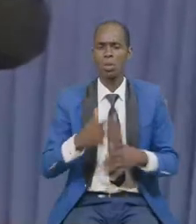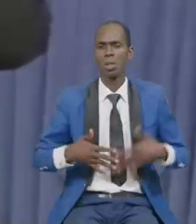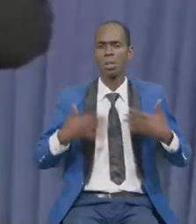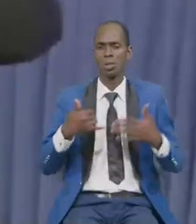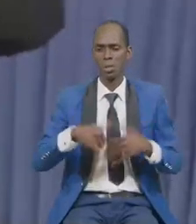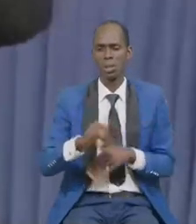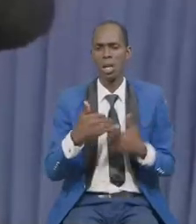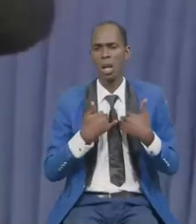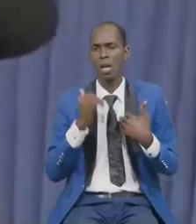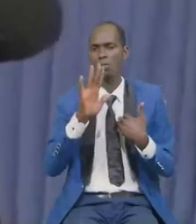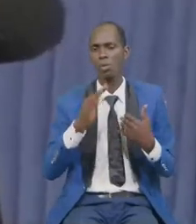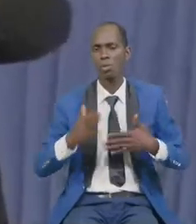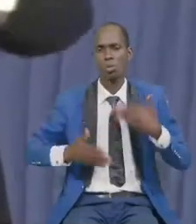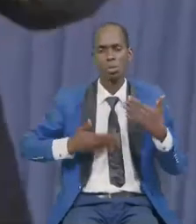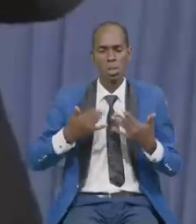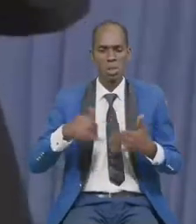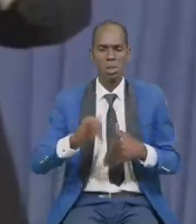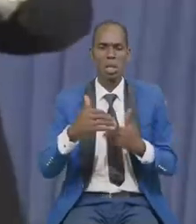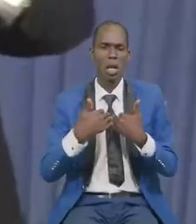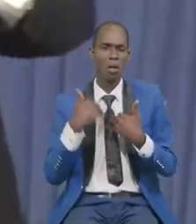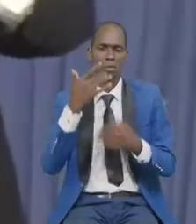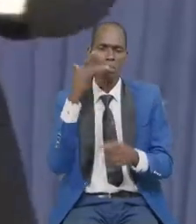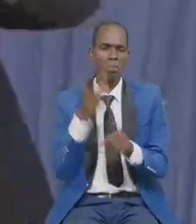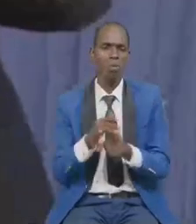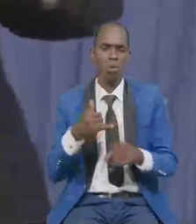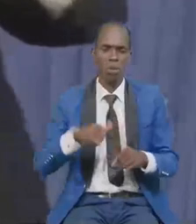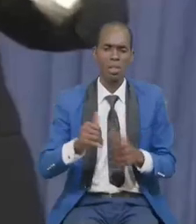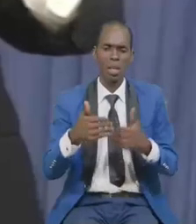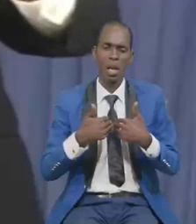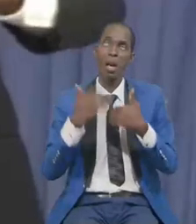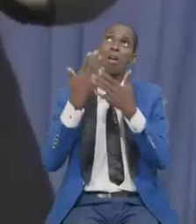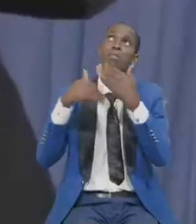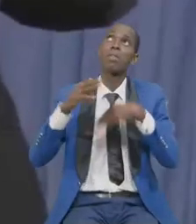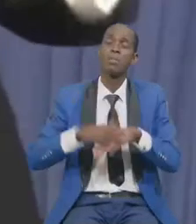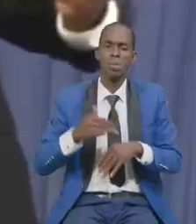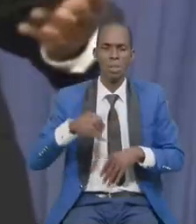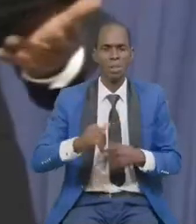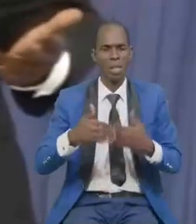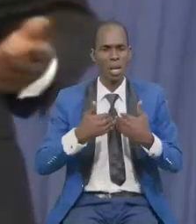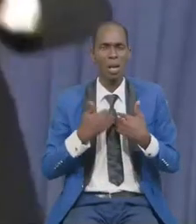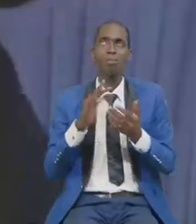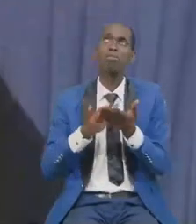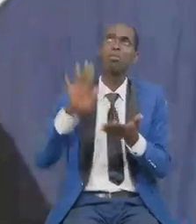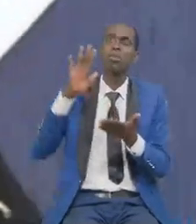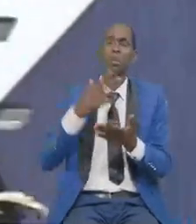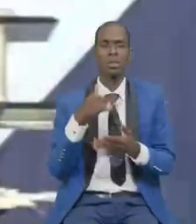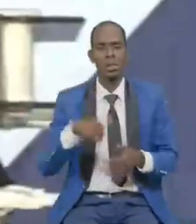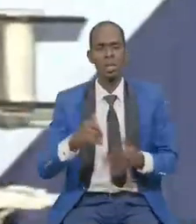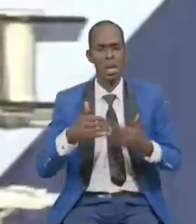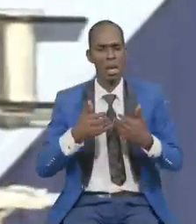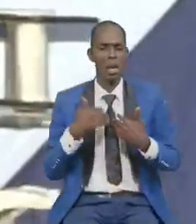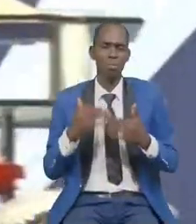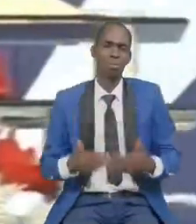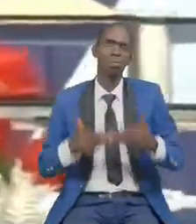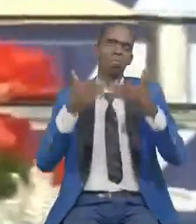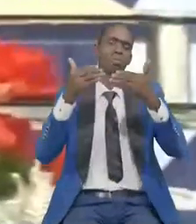auras toujours les promesses, tu auras toujours le ciel, tu auras la gloire, tu auras la promotion. Et cette petite chose, tu